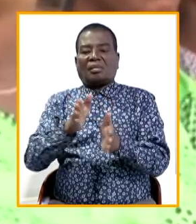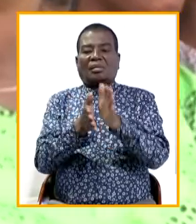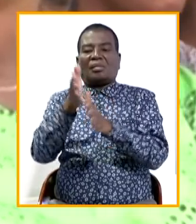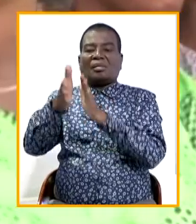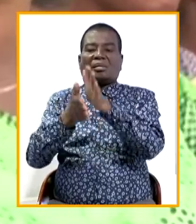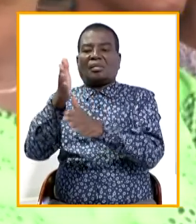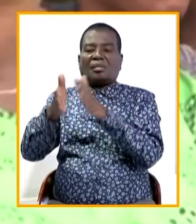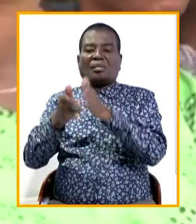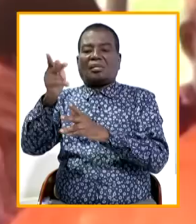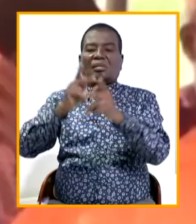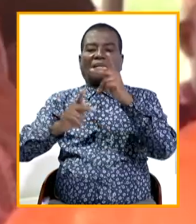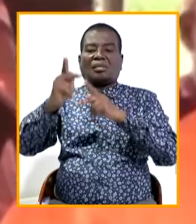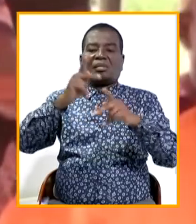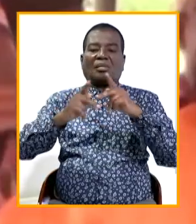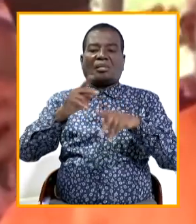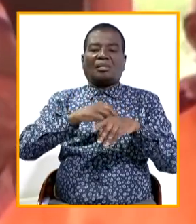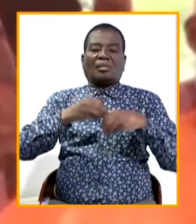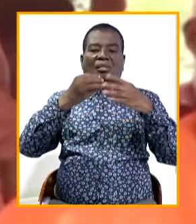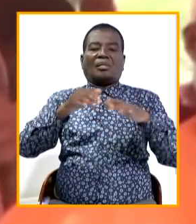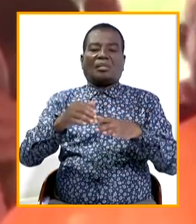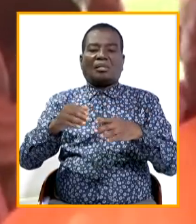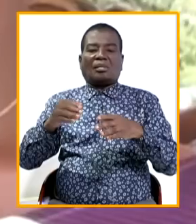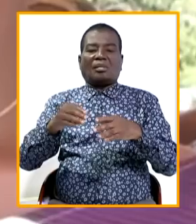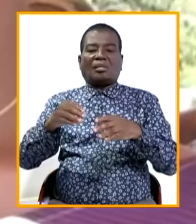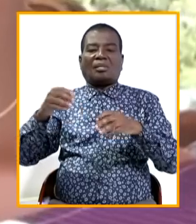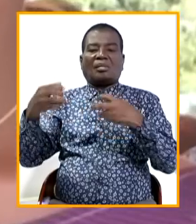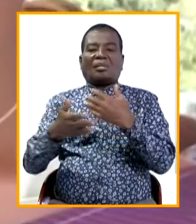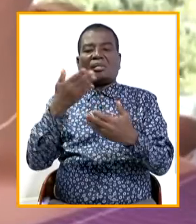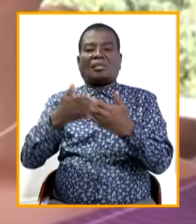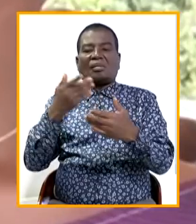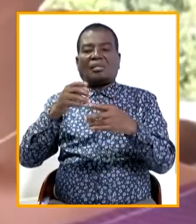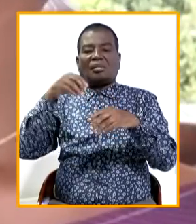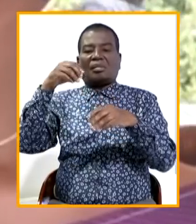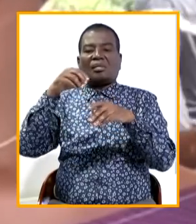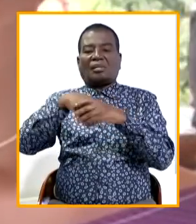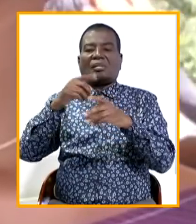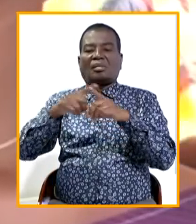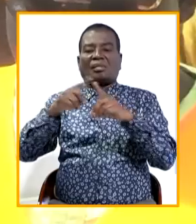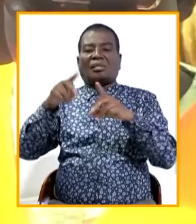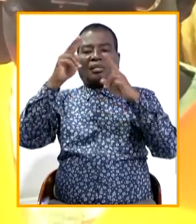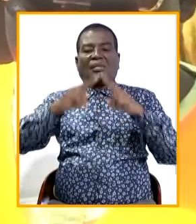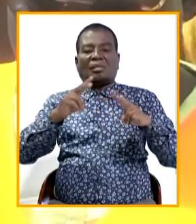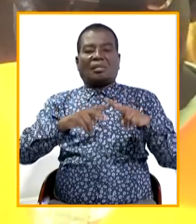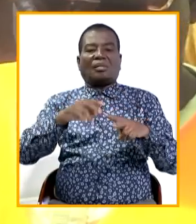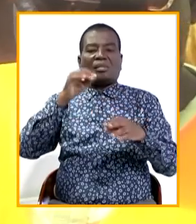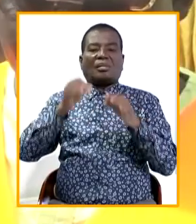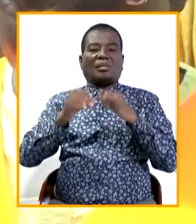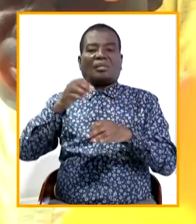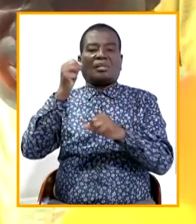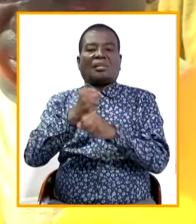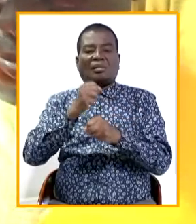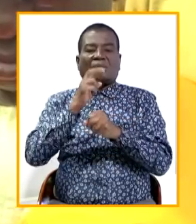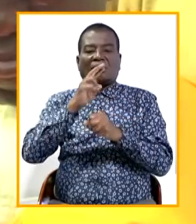des populations en leur rendant l'accès facile aux différentes villes et villages du Béré. C'est ces travaux qui sont